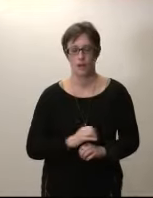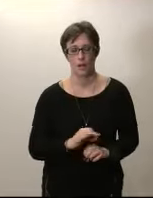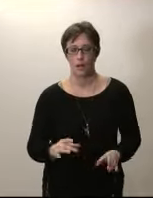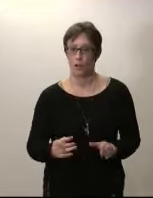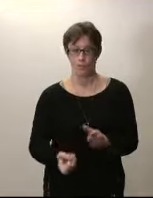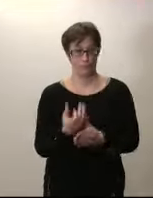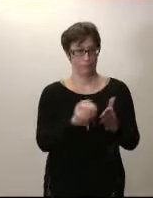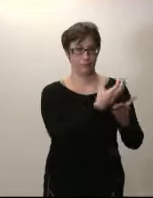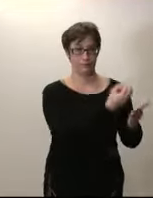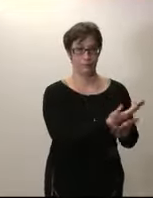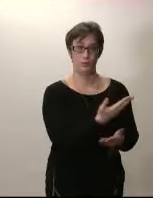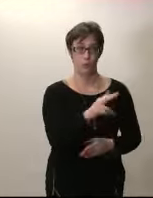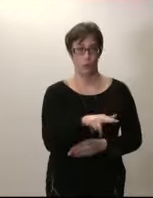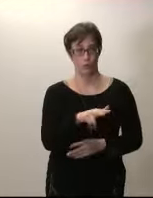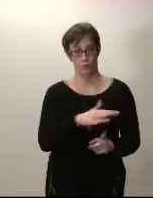sociale.